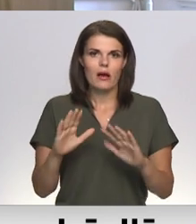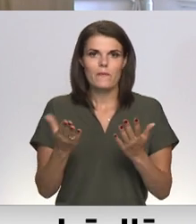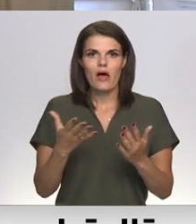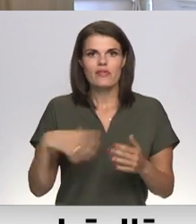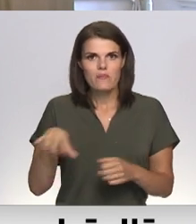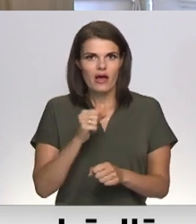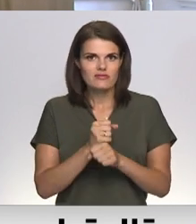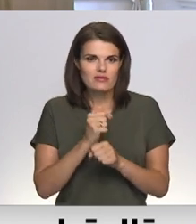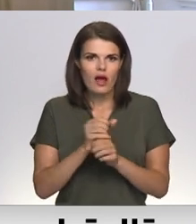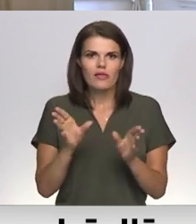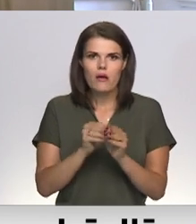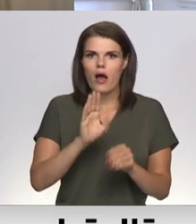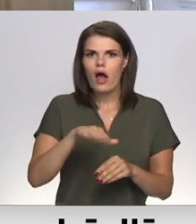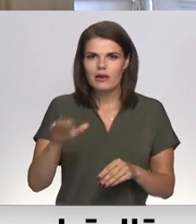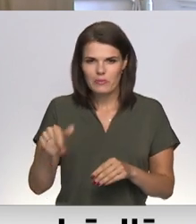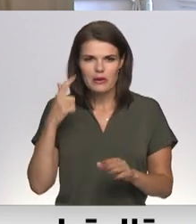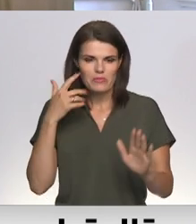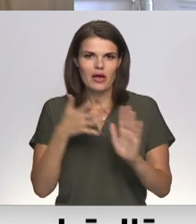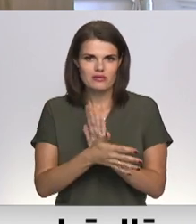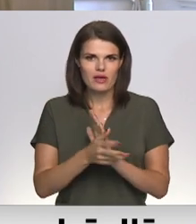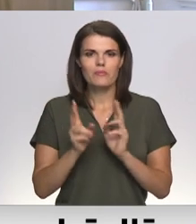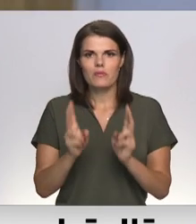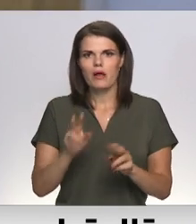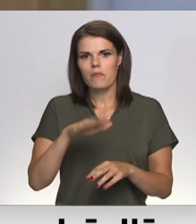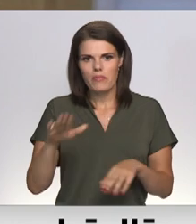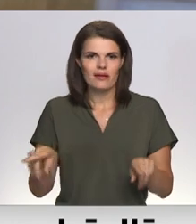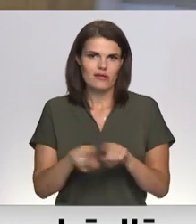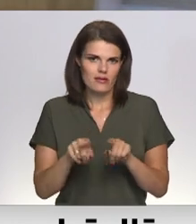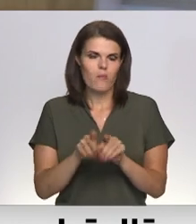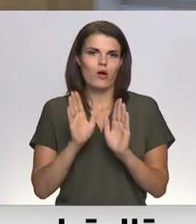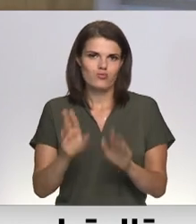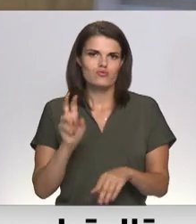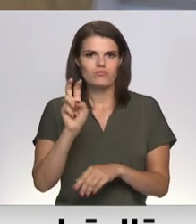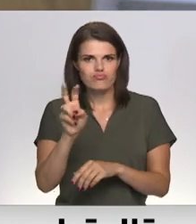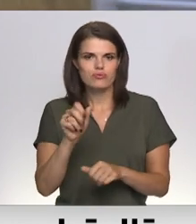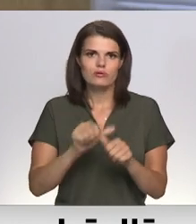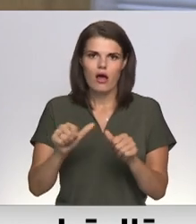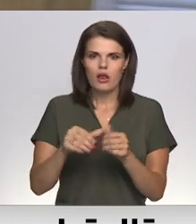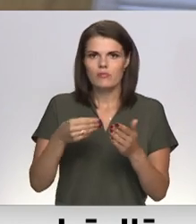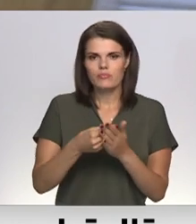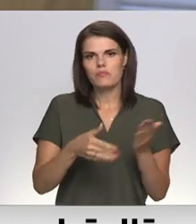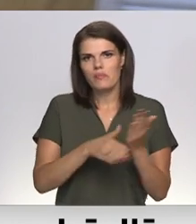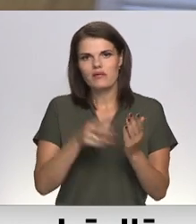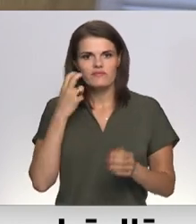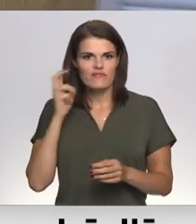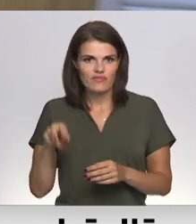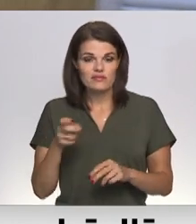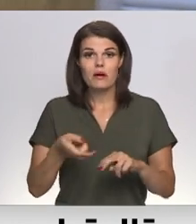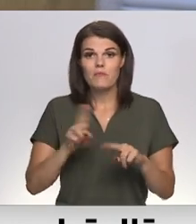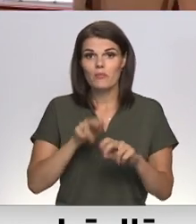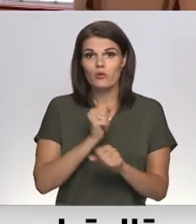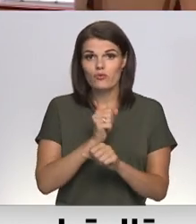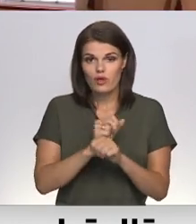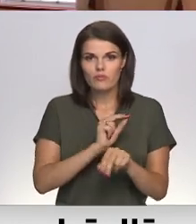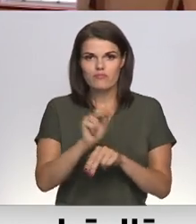mēs strādājam ar šiem bērniem, mēs arī saprotam, ka viņi to darīs šā vai tā. Papildus darbam ar bērniem un jauniešiem tiek apmācīti